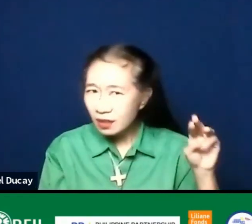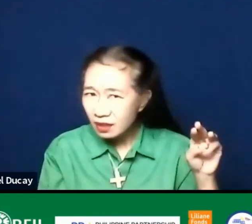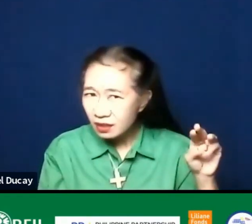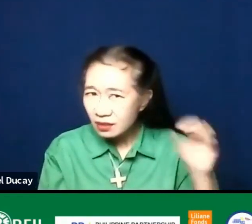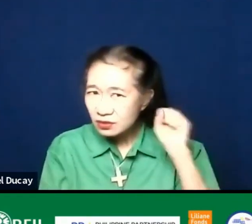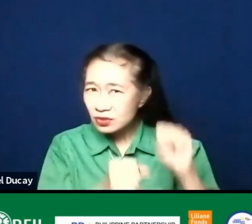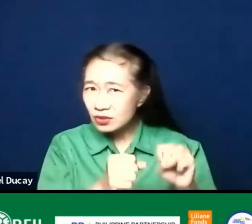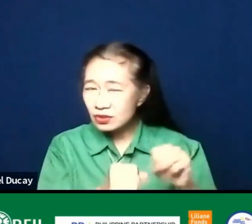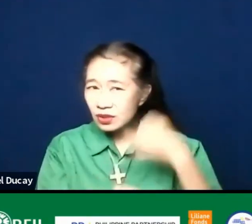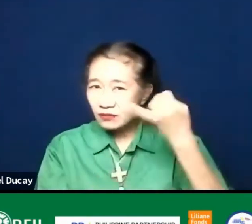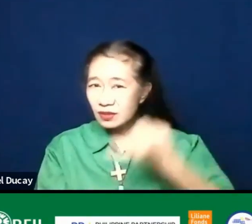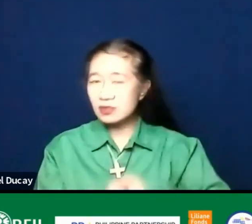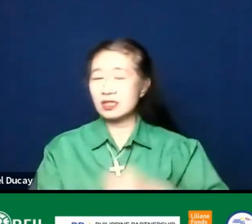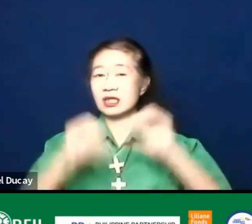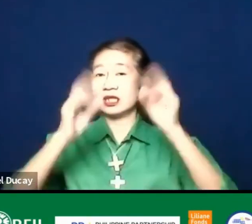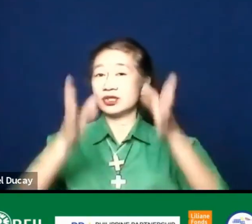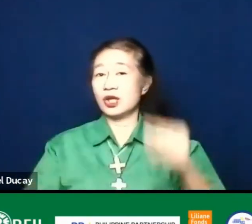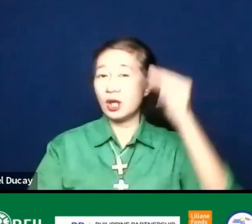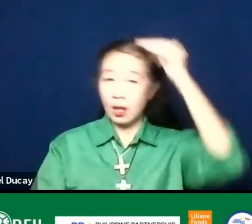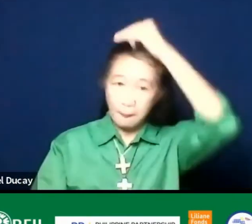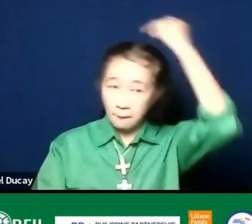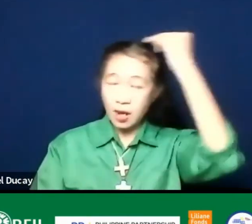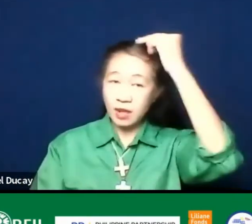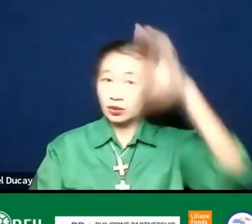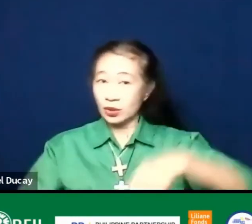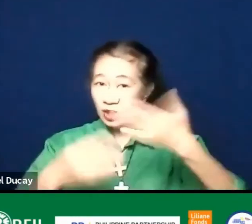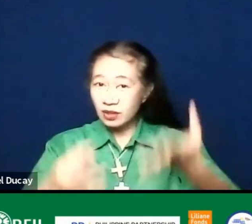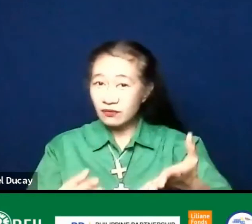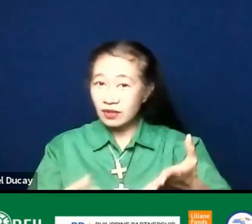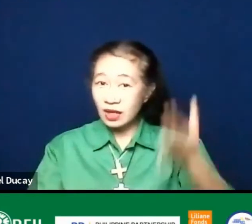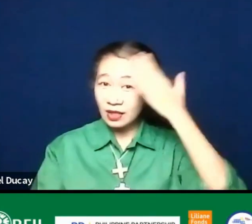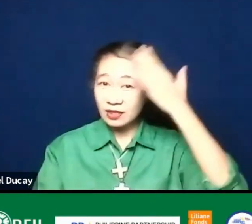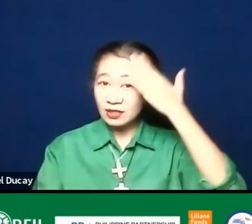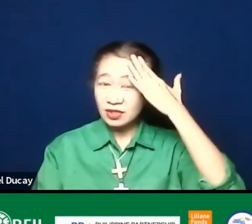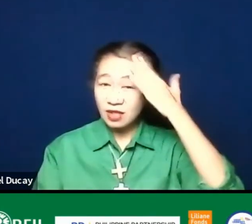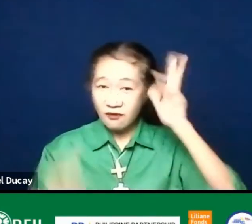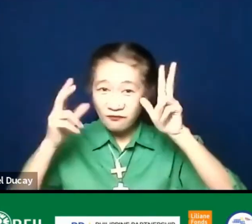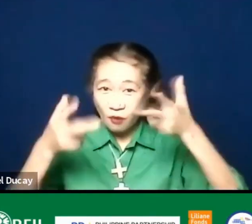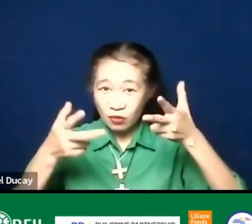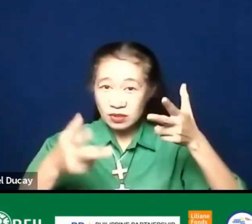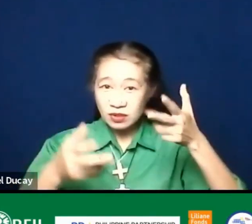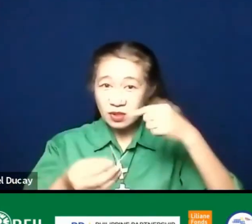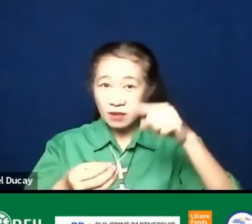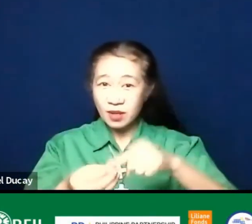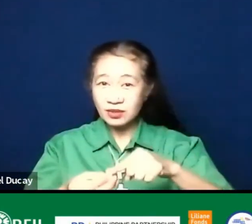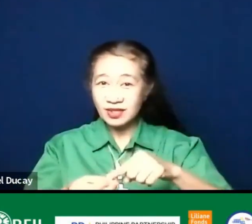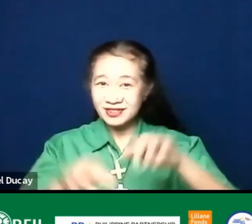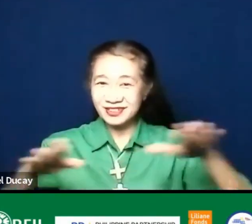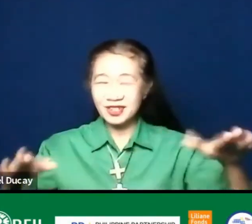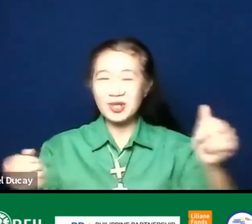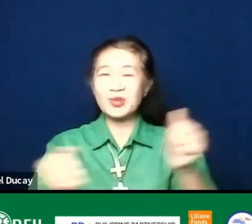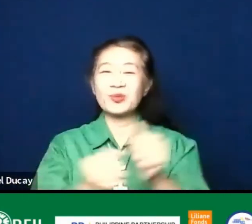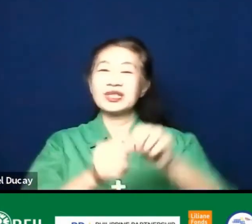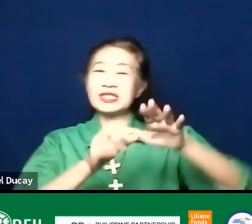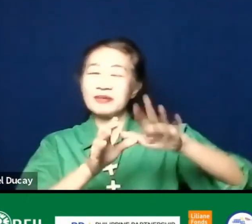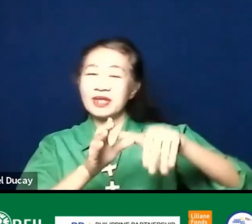ina-invite natin si Teacher Mark para magbigay din siya no ng kalaman no na focus no sa children with